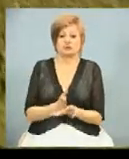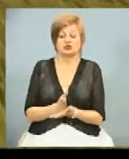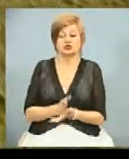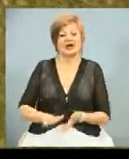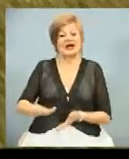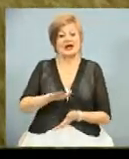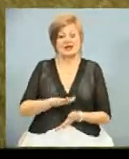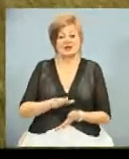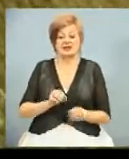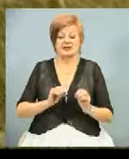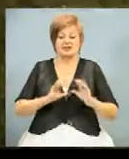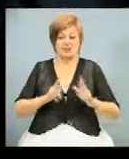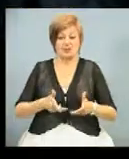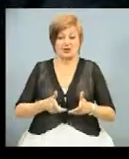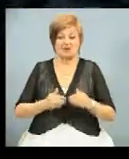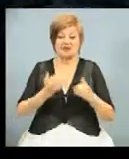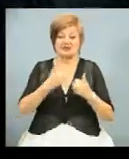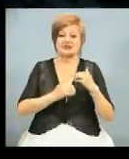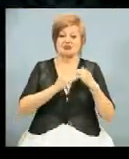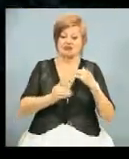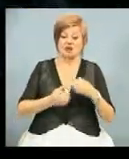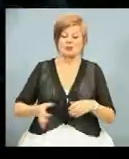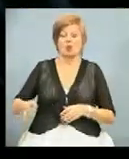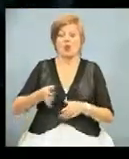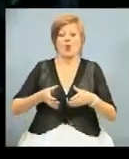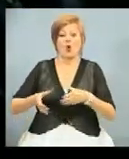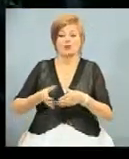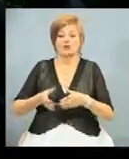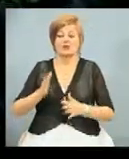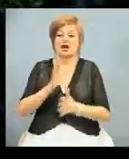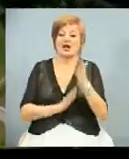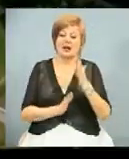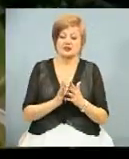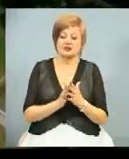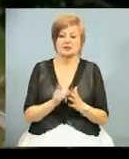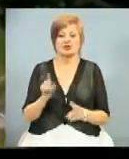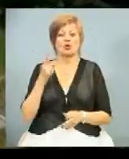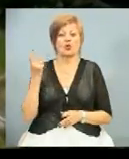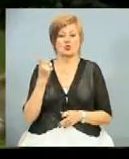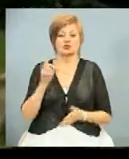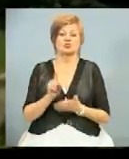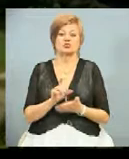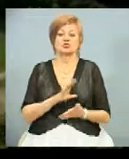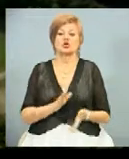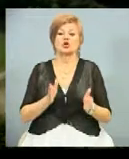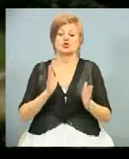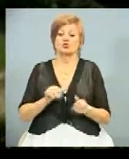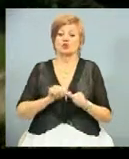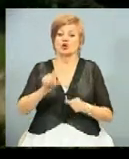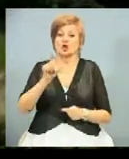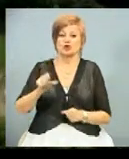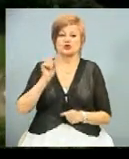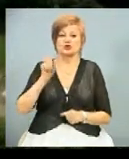країні. Шматочок землі серед степу, озеро в лісі, гірські масиви. Їхніми власниками можуть бути не тільки окремі люди, а